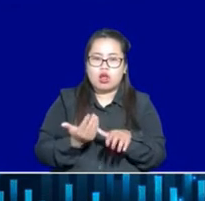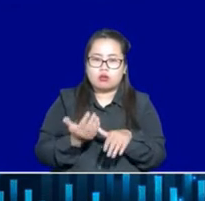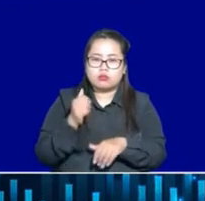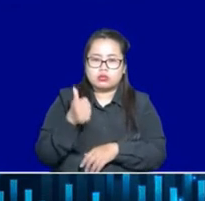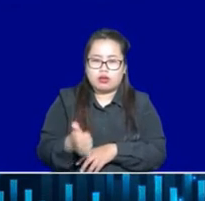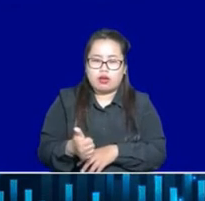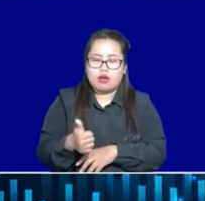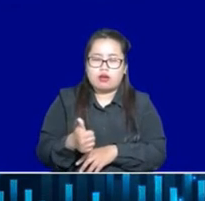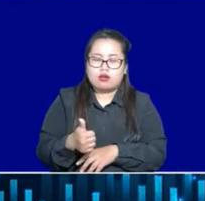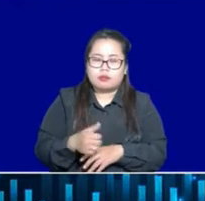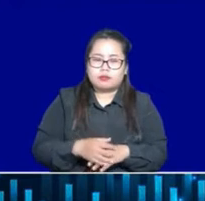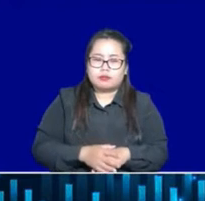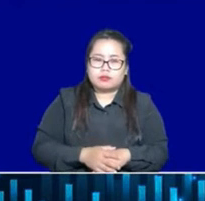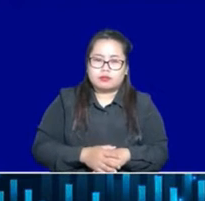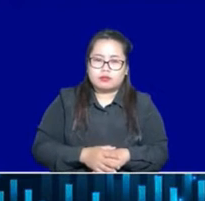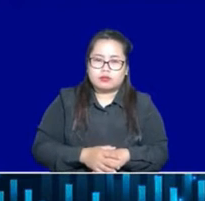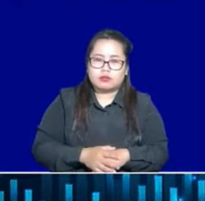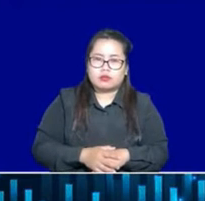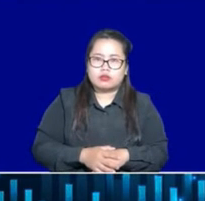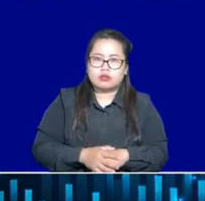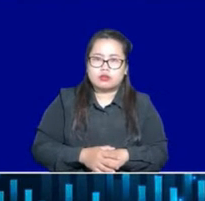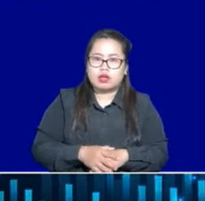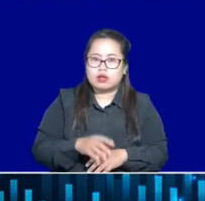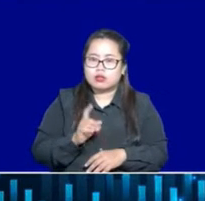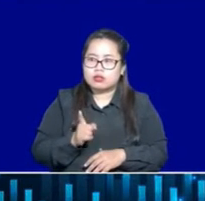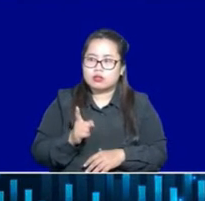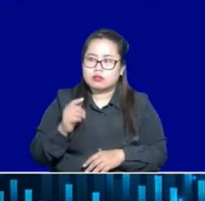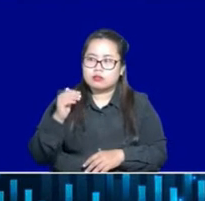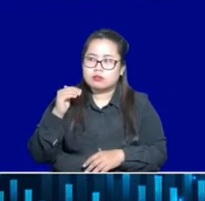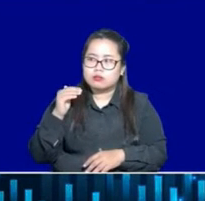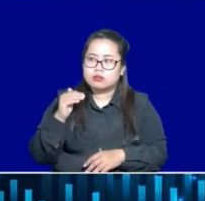Dan sayang Pak Schneider nggak ada di sini.